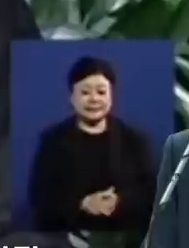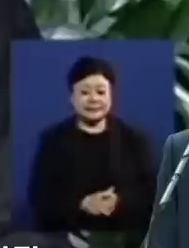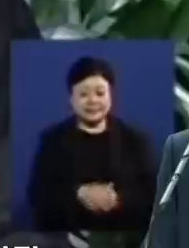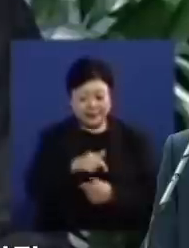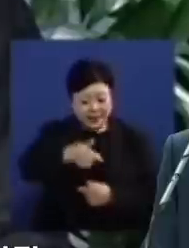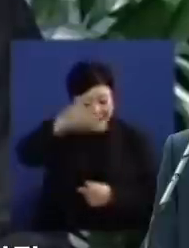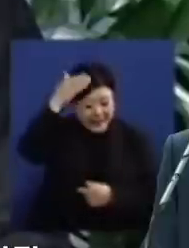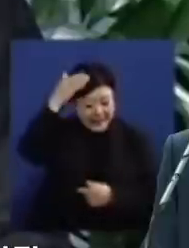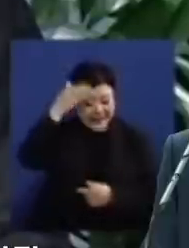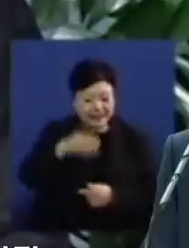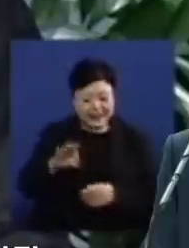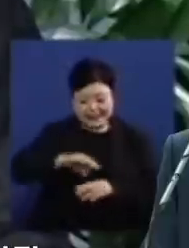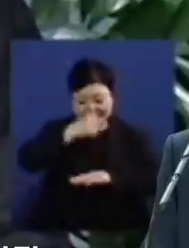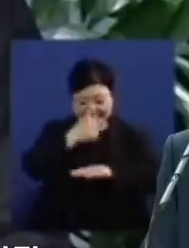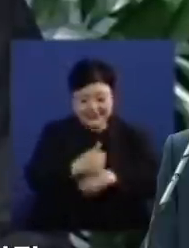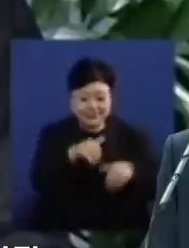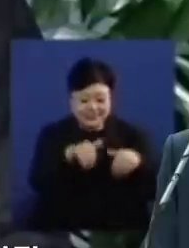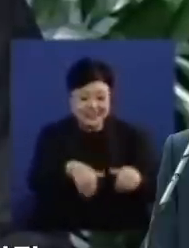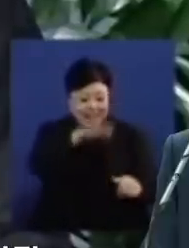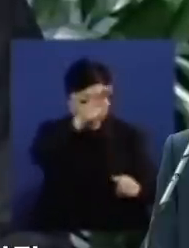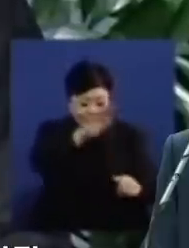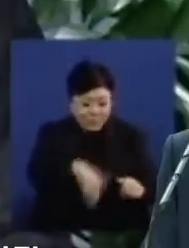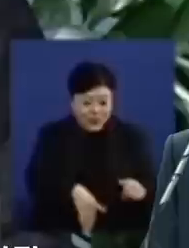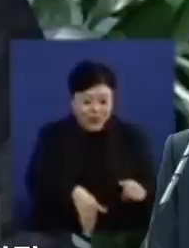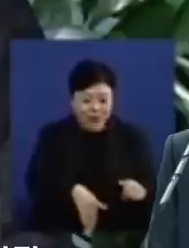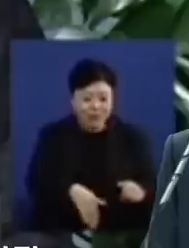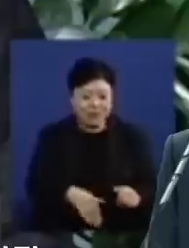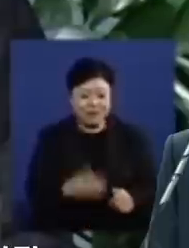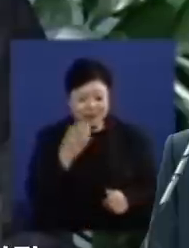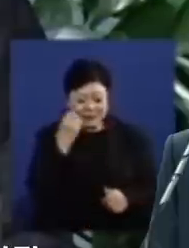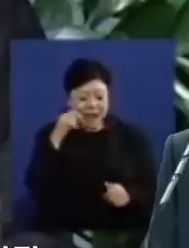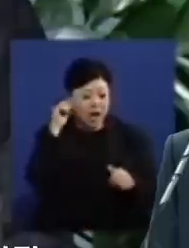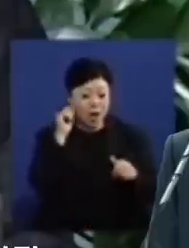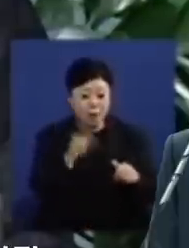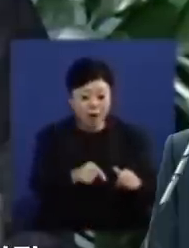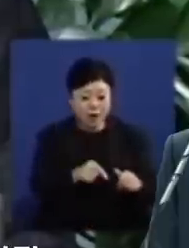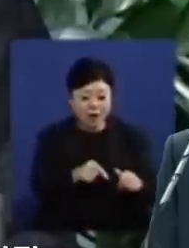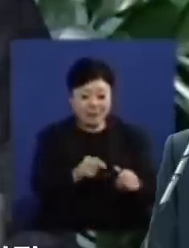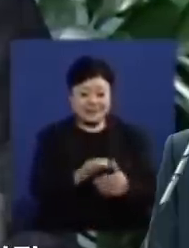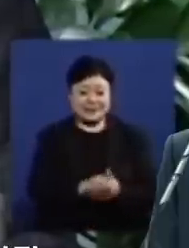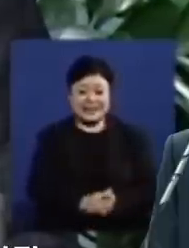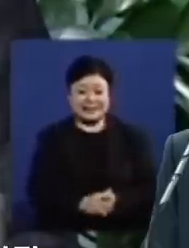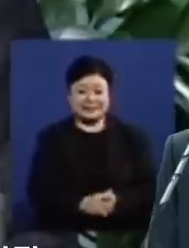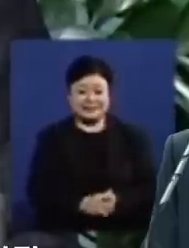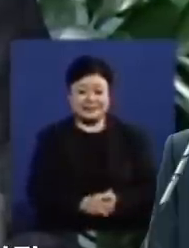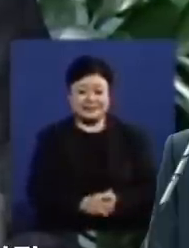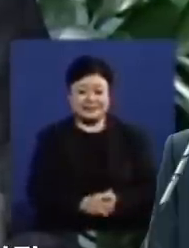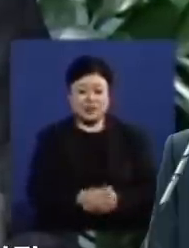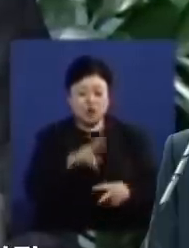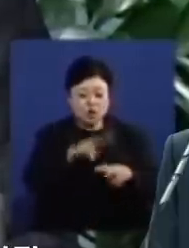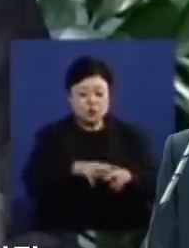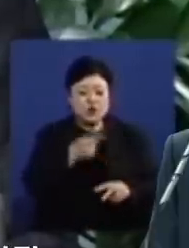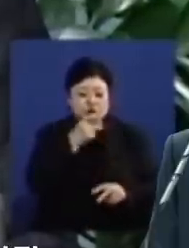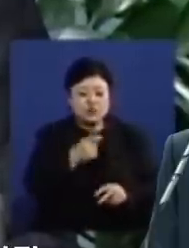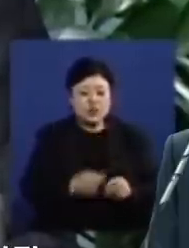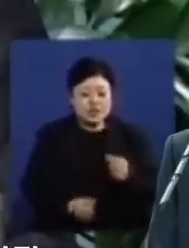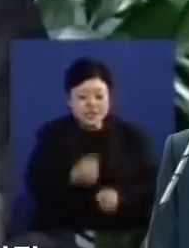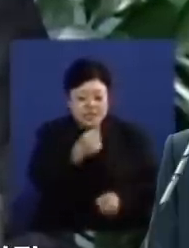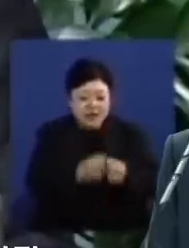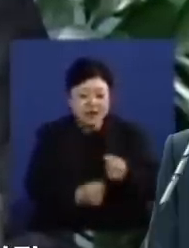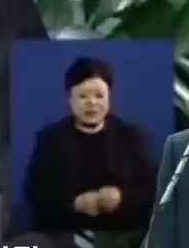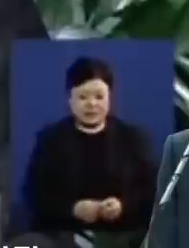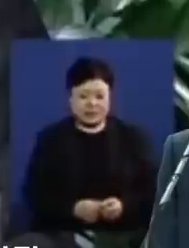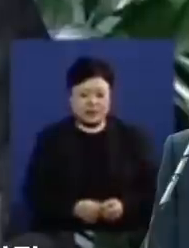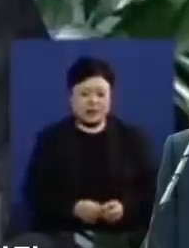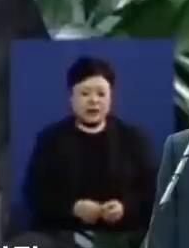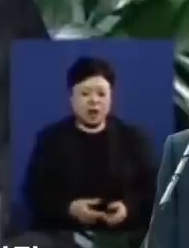옛날에 한 임금이 신하를 불러 이상한 명령을 내렸습니다. 이 우물물을 길러서 저 밑빠진